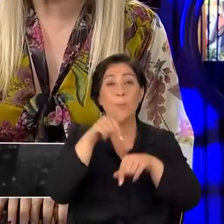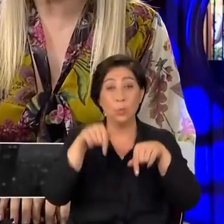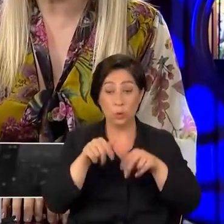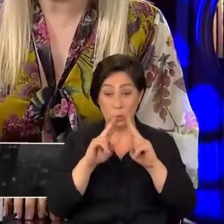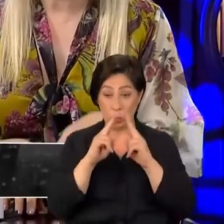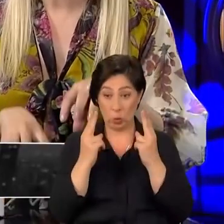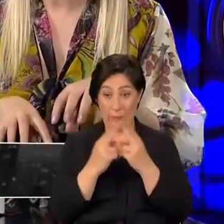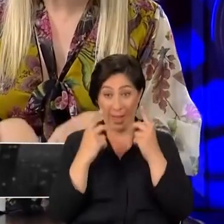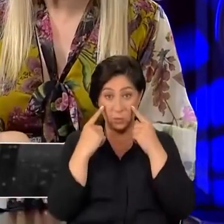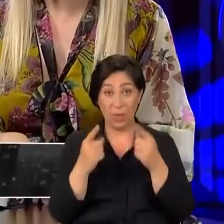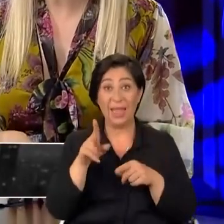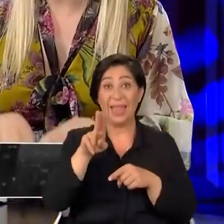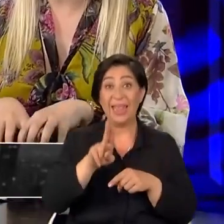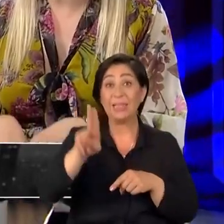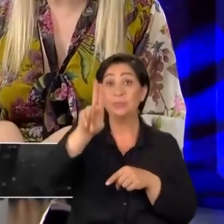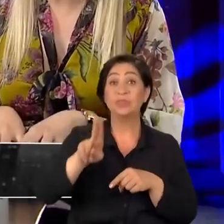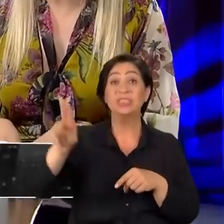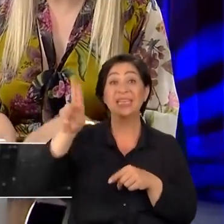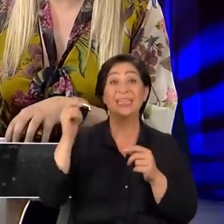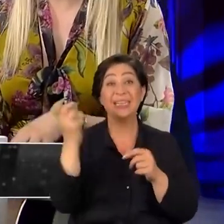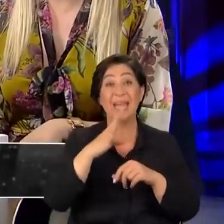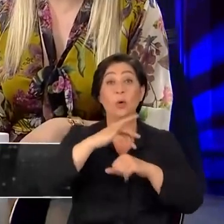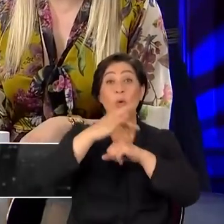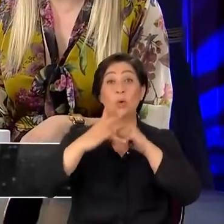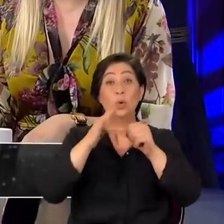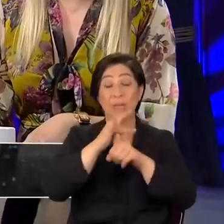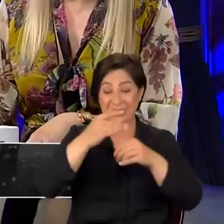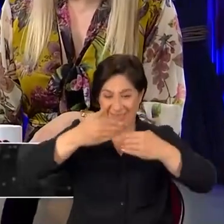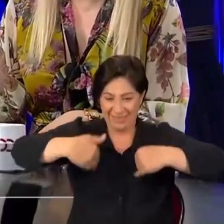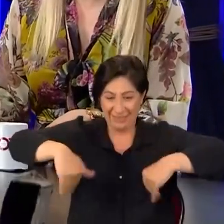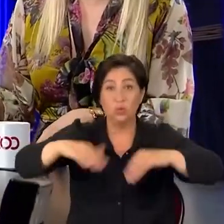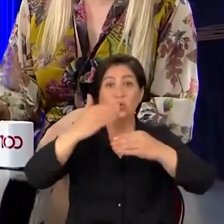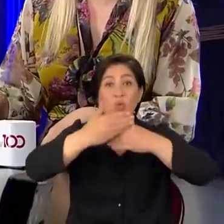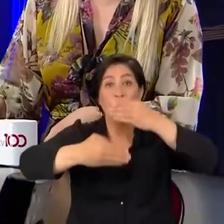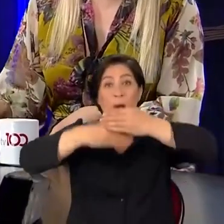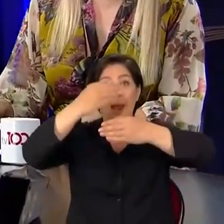dünya üzerinde 77 tane ülke sınırlarını duvarlarla çeviriyor.